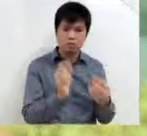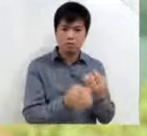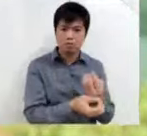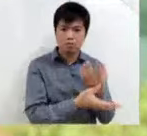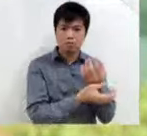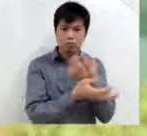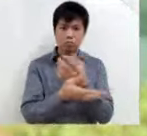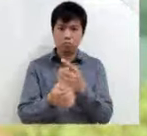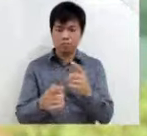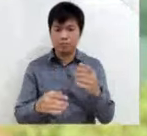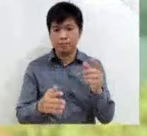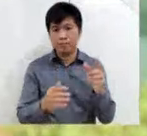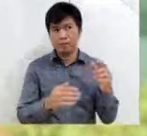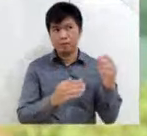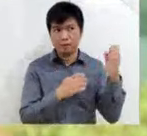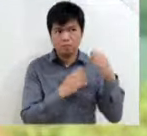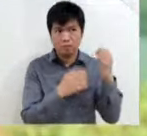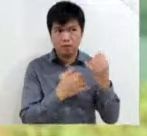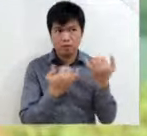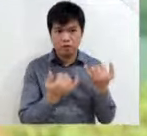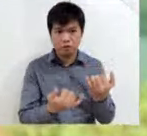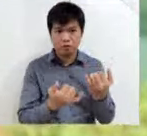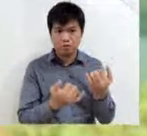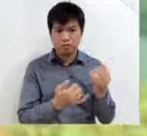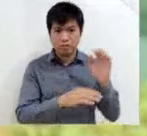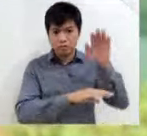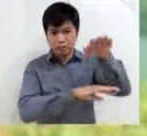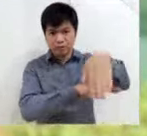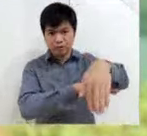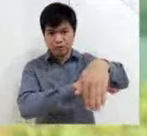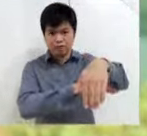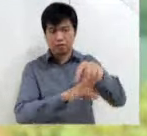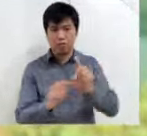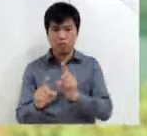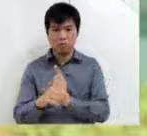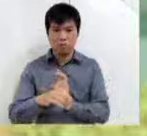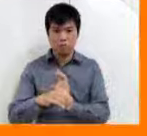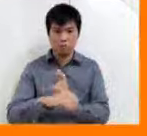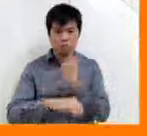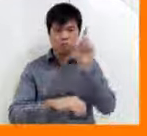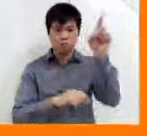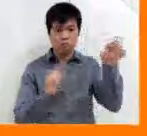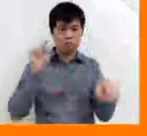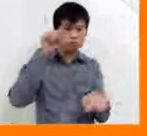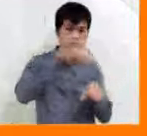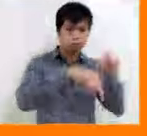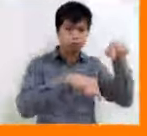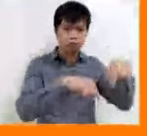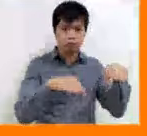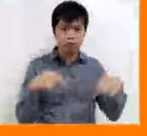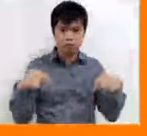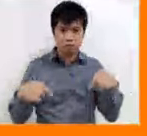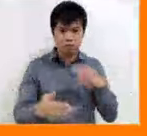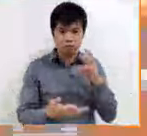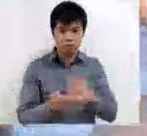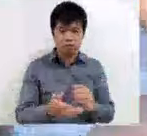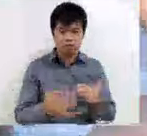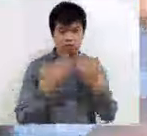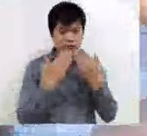mamayang gabi ay magkakaroon na naman ng rocket attack dito sa Tel Aviv. Julius. Maraming salamat, Reniel